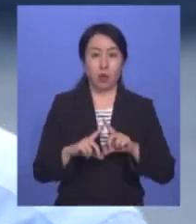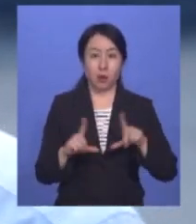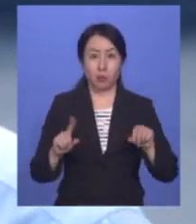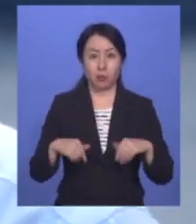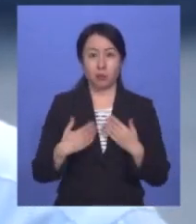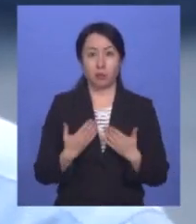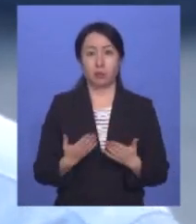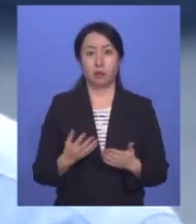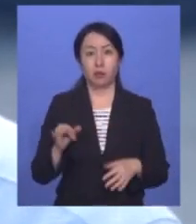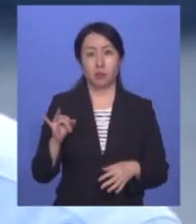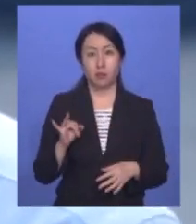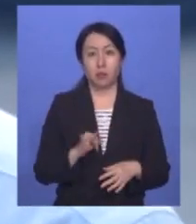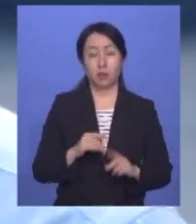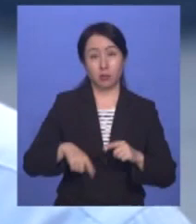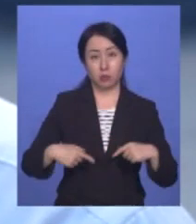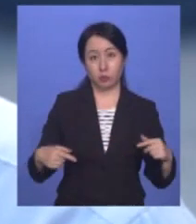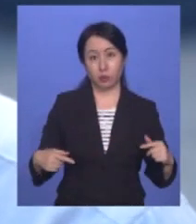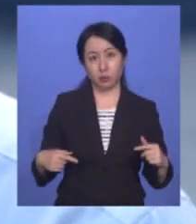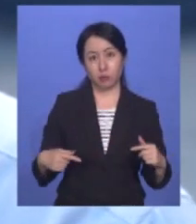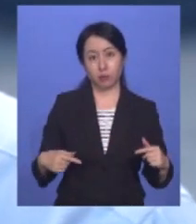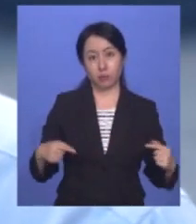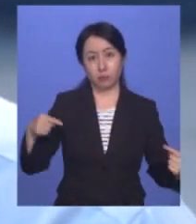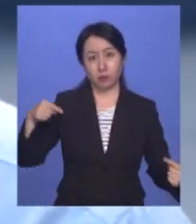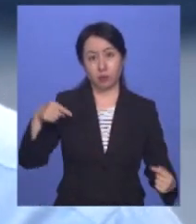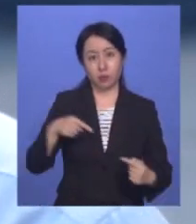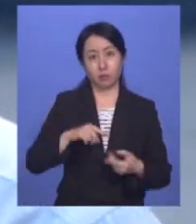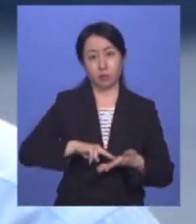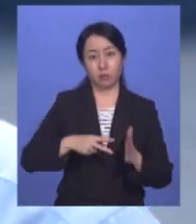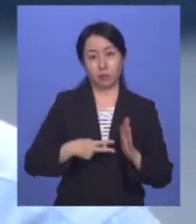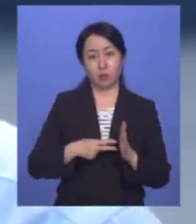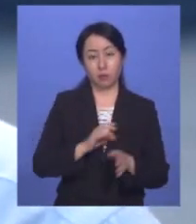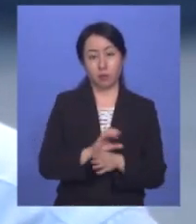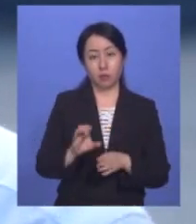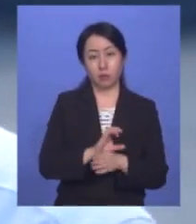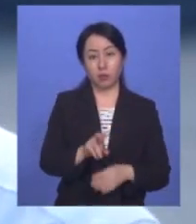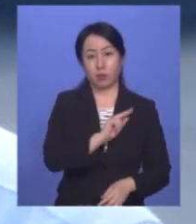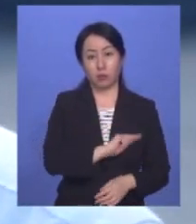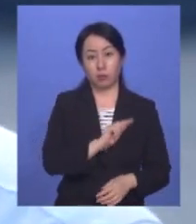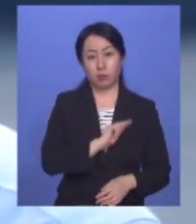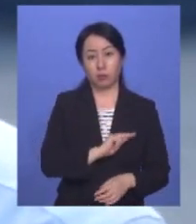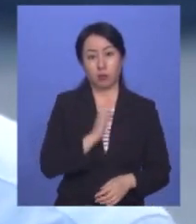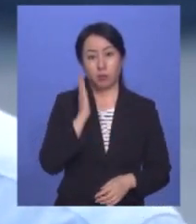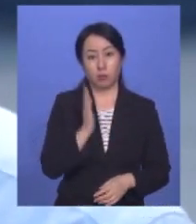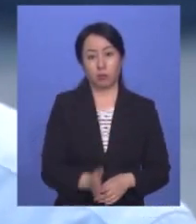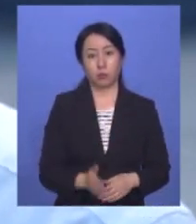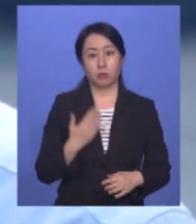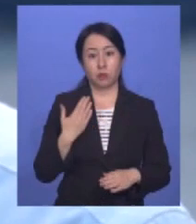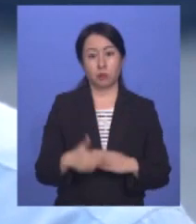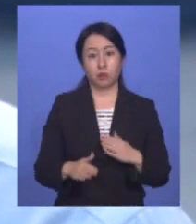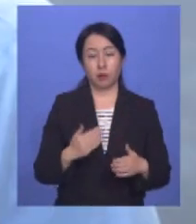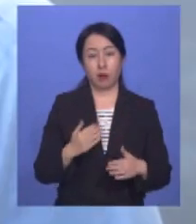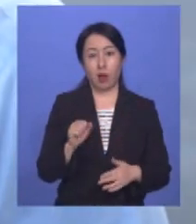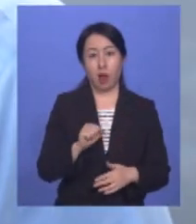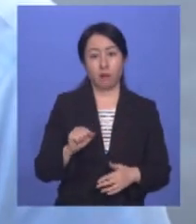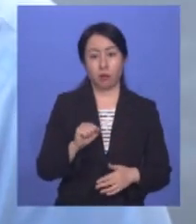сданы. И остальные, согласно графикам производства работ, работы будут завершены в конце